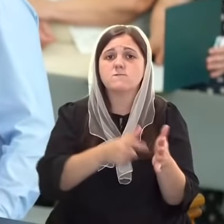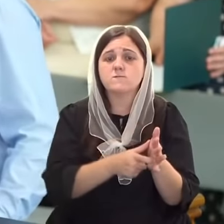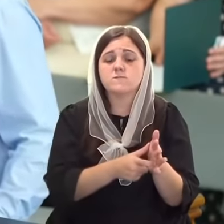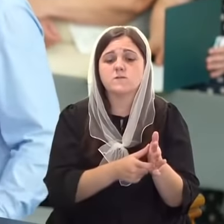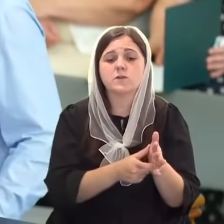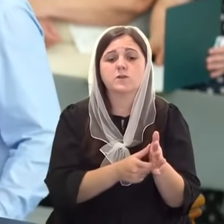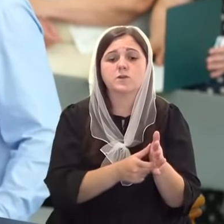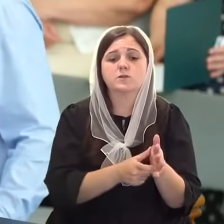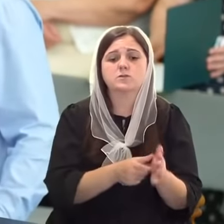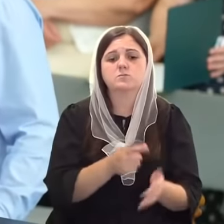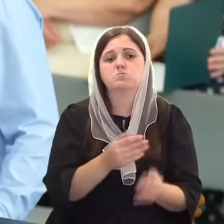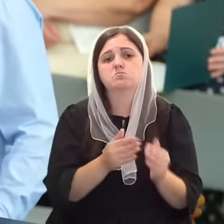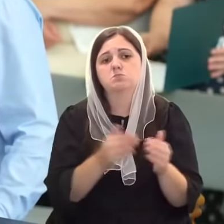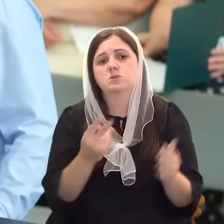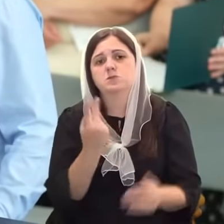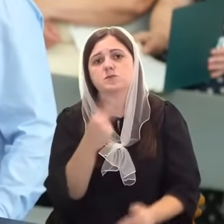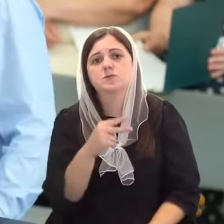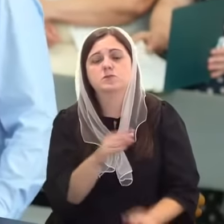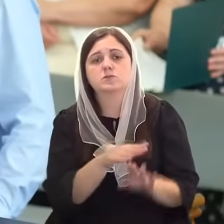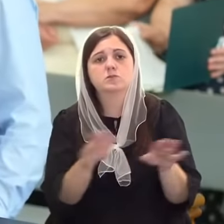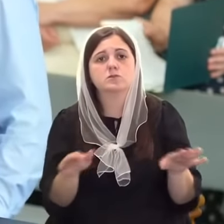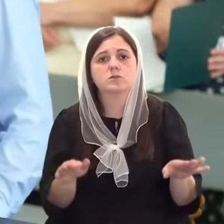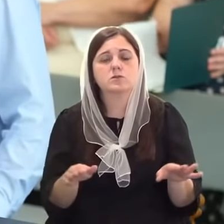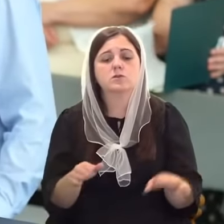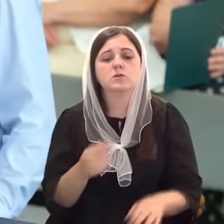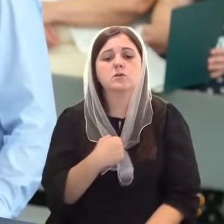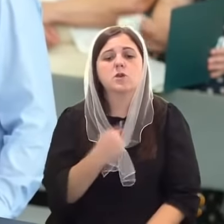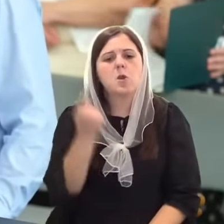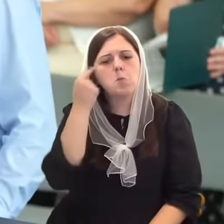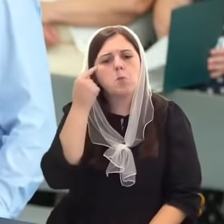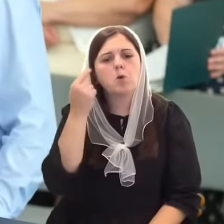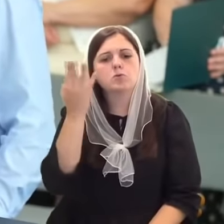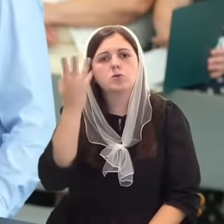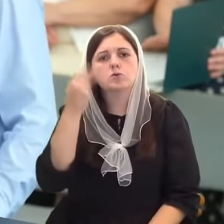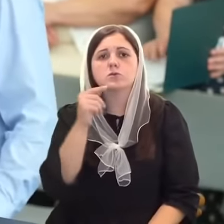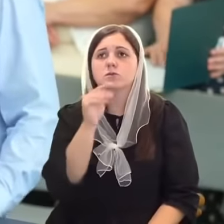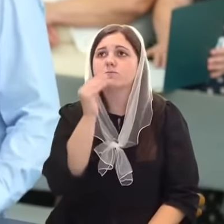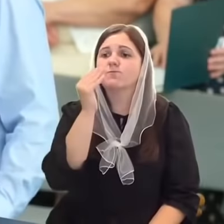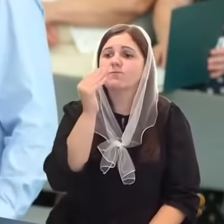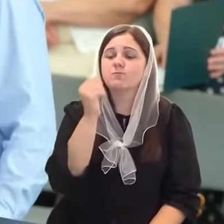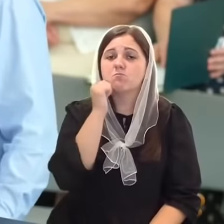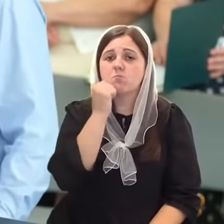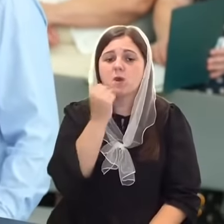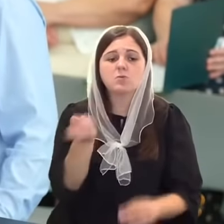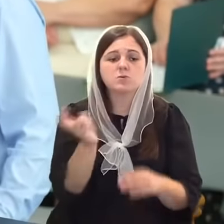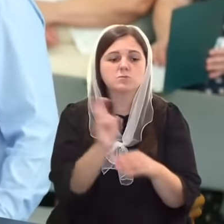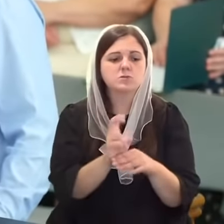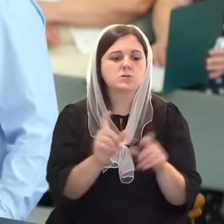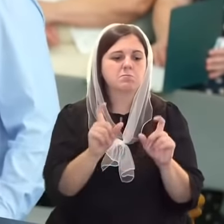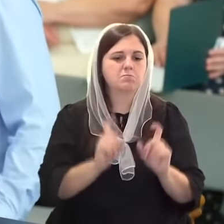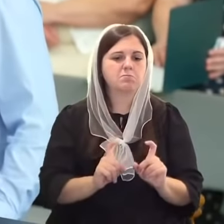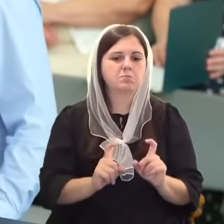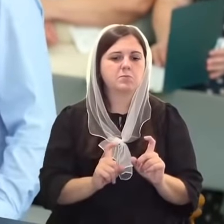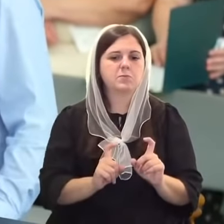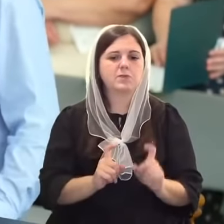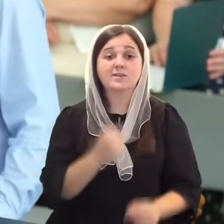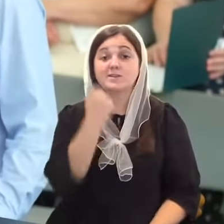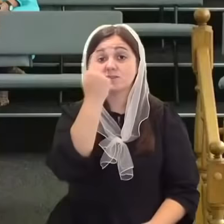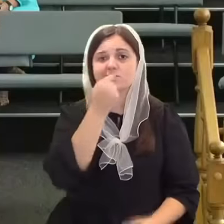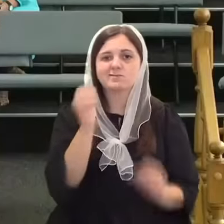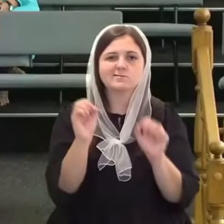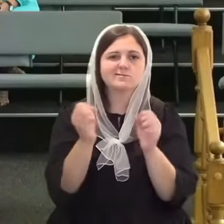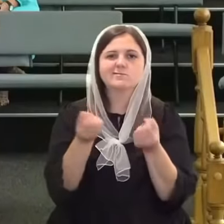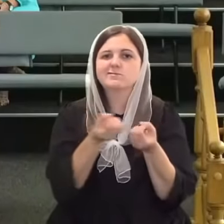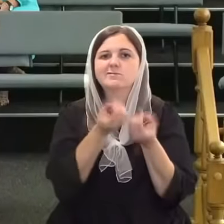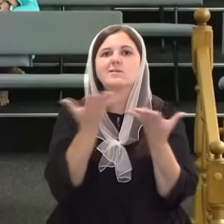человек, может, немножко больше. Я помню, когда она зашла в класс и села возле учительского стола, ее лицо сияло.